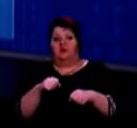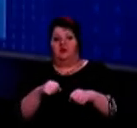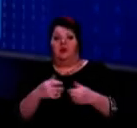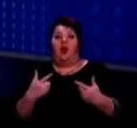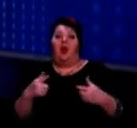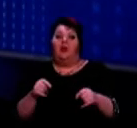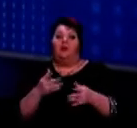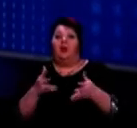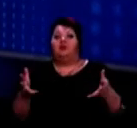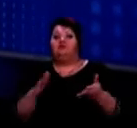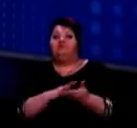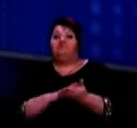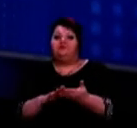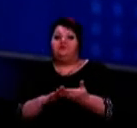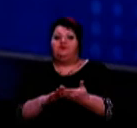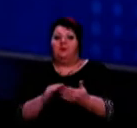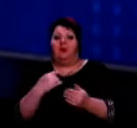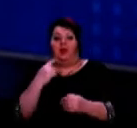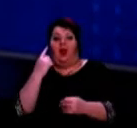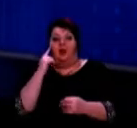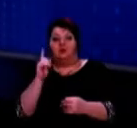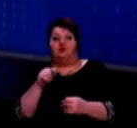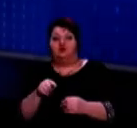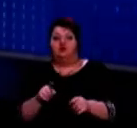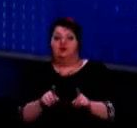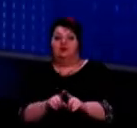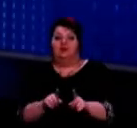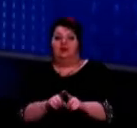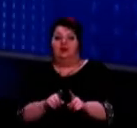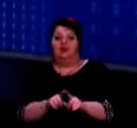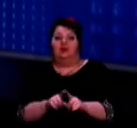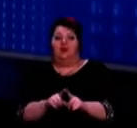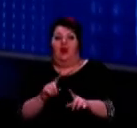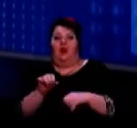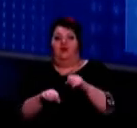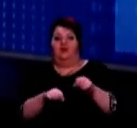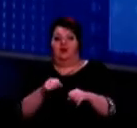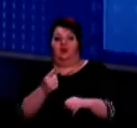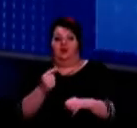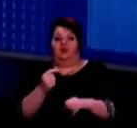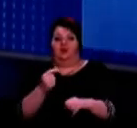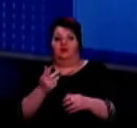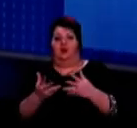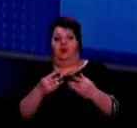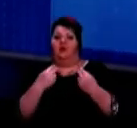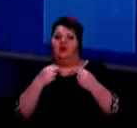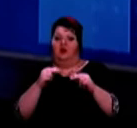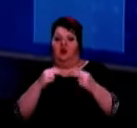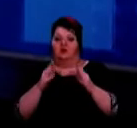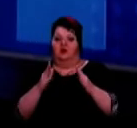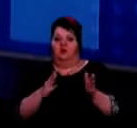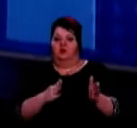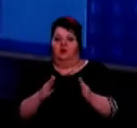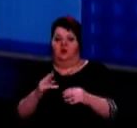більш гігієнічні? Я думаю, що тут все-таки велосипеди трошечки, мабуть, кращий буде спосіб,